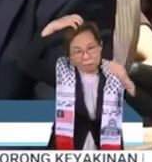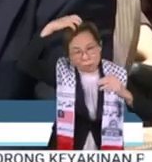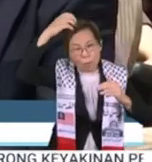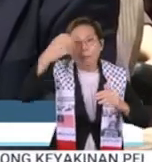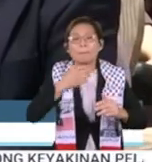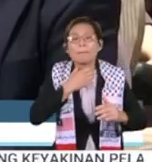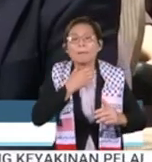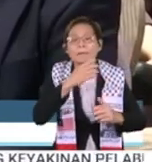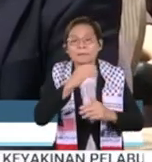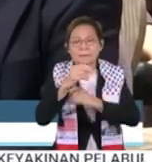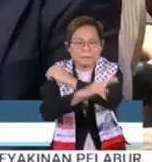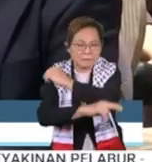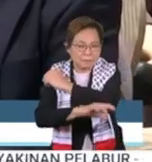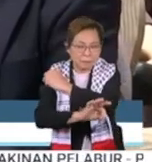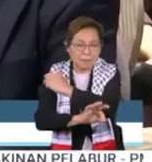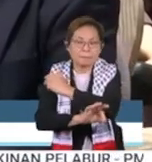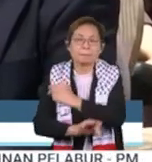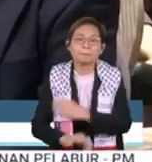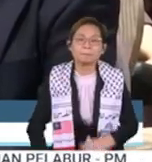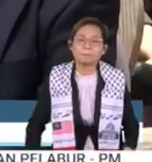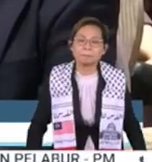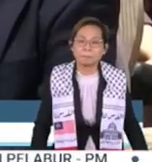Sembilan.